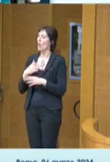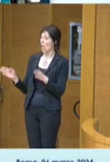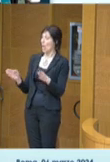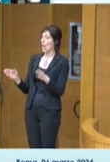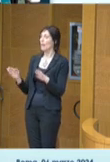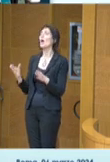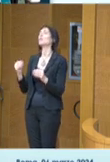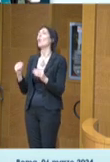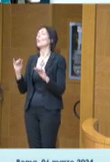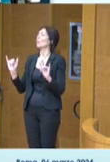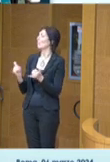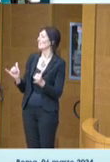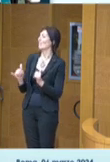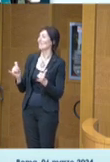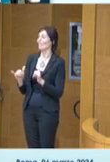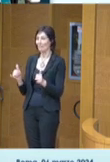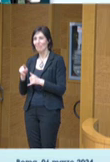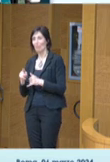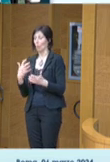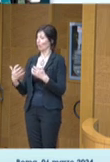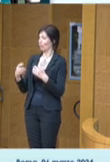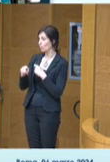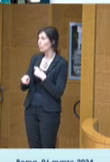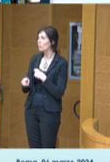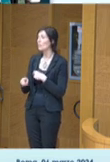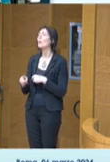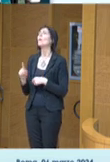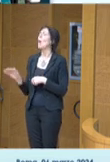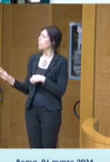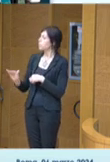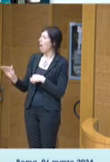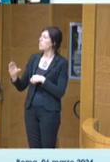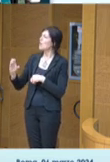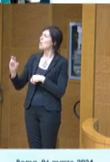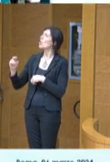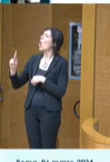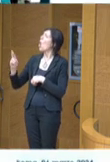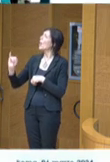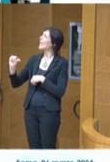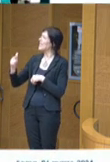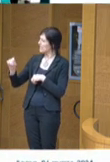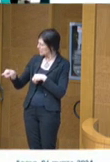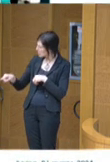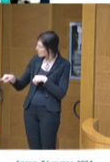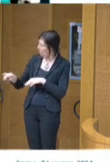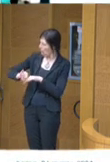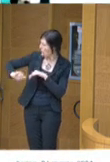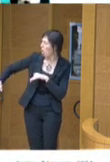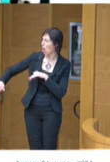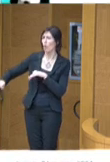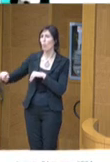avvincente e divertente. E non potevamo sopportare che Christian, che il bambino, fosse ai margini,